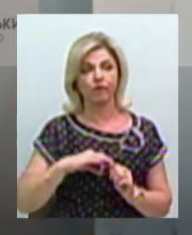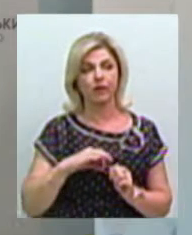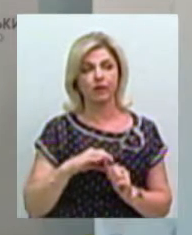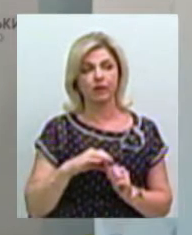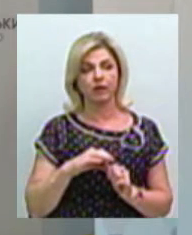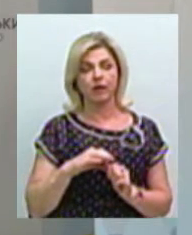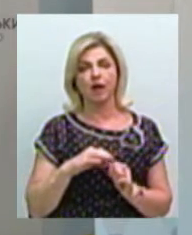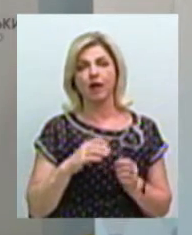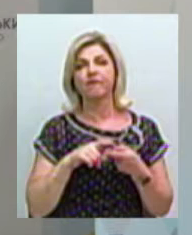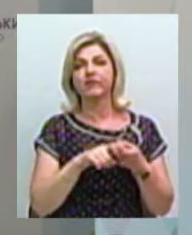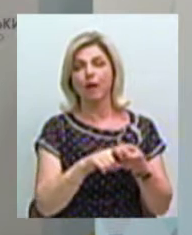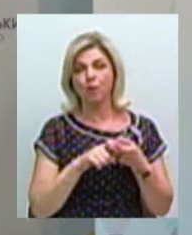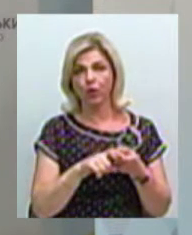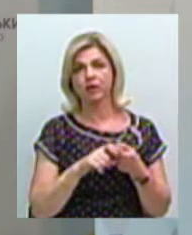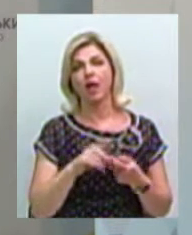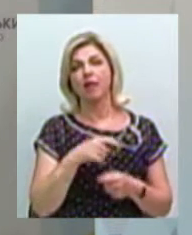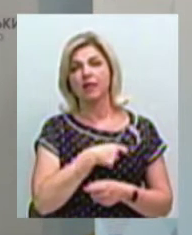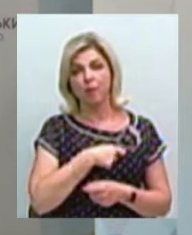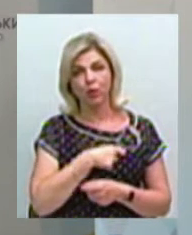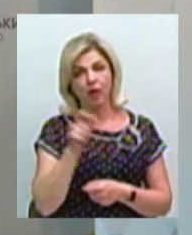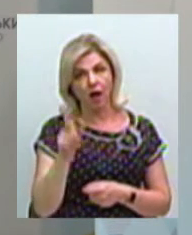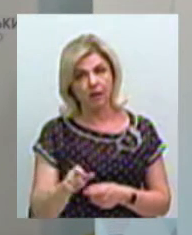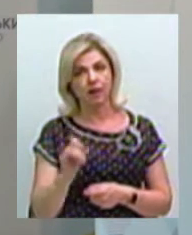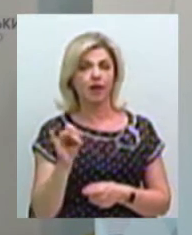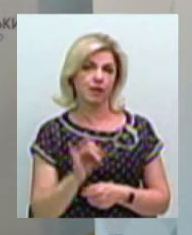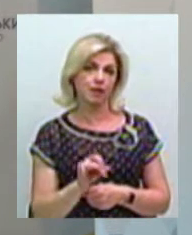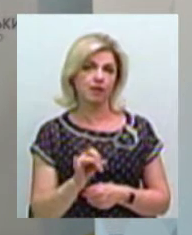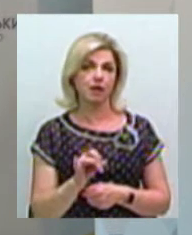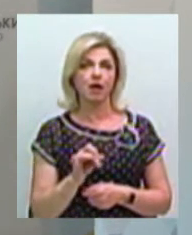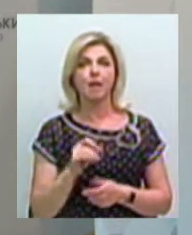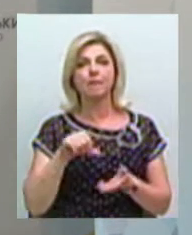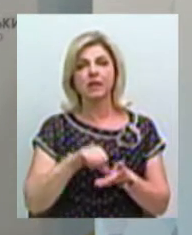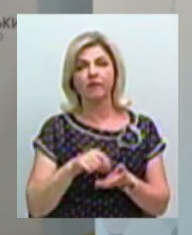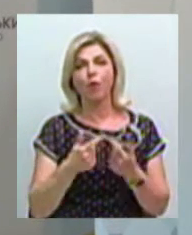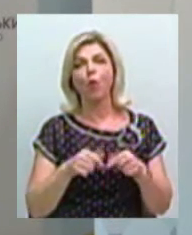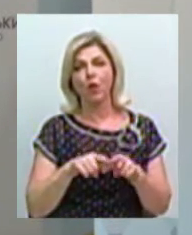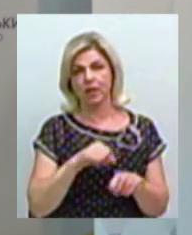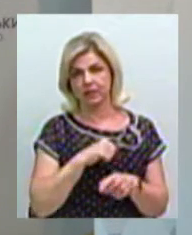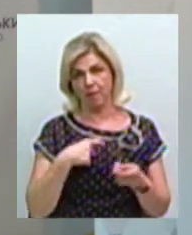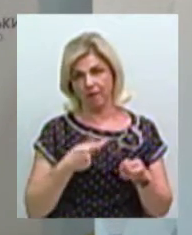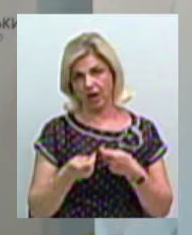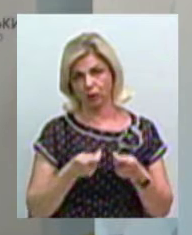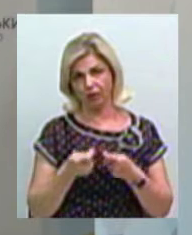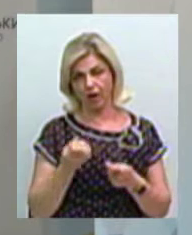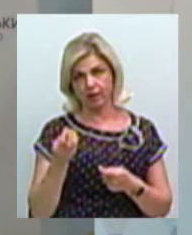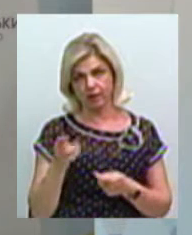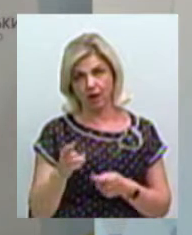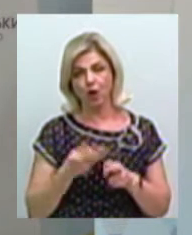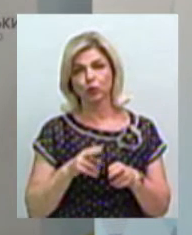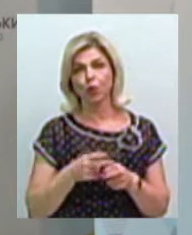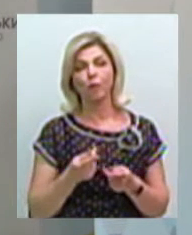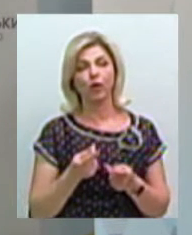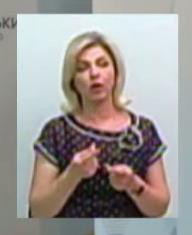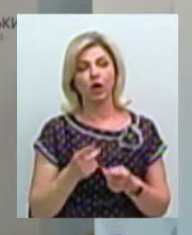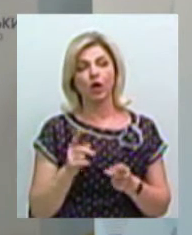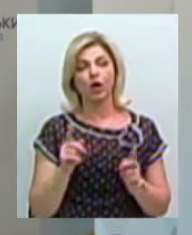зору взаємодії як народного депутата, так і представника органів місцевого самоврядування. Тому притягати ми чого